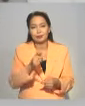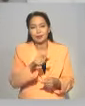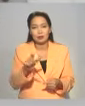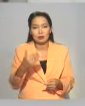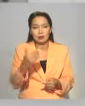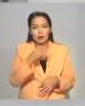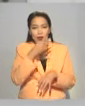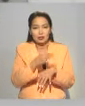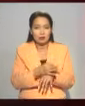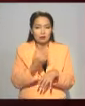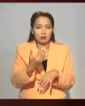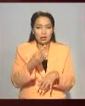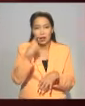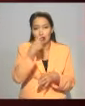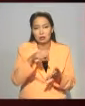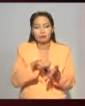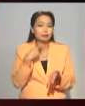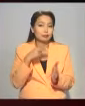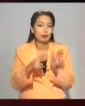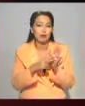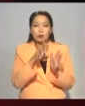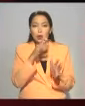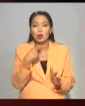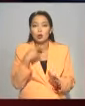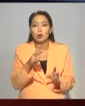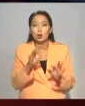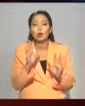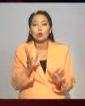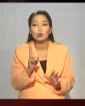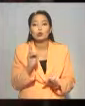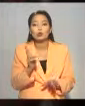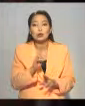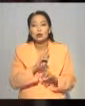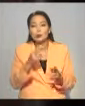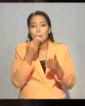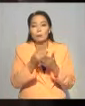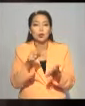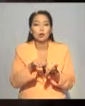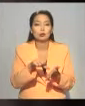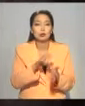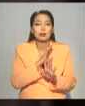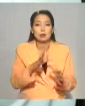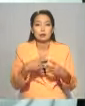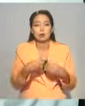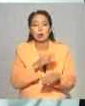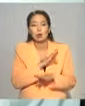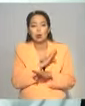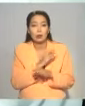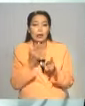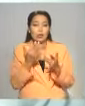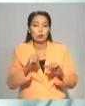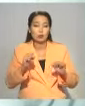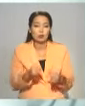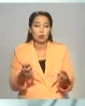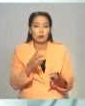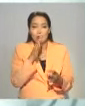должностные лица. Шахта им грозит до 8 лет тюрьмы. Вот только никто так перед судом и не предстал. Семьи погибших горняков требуют ускорить